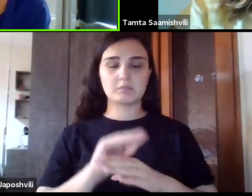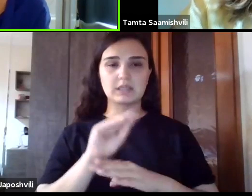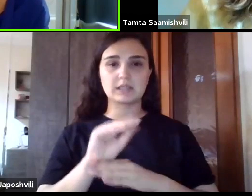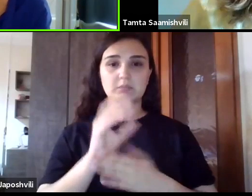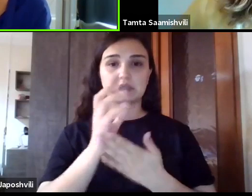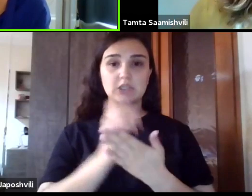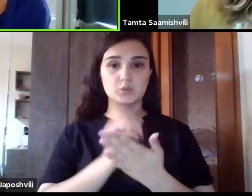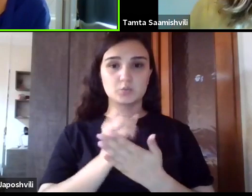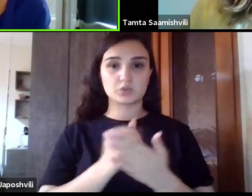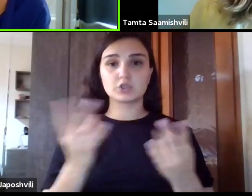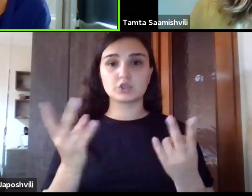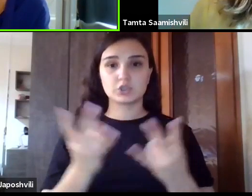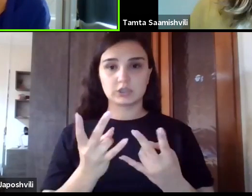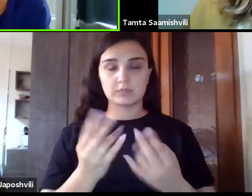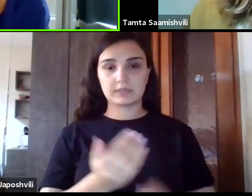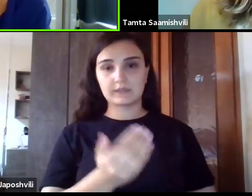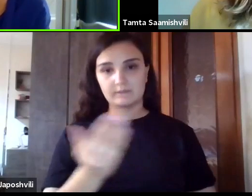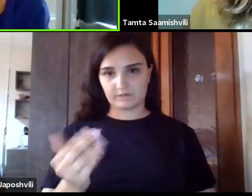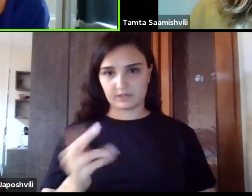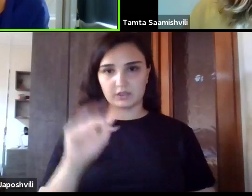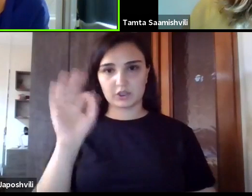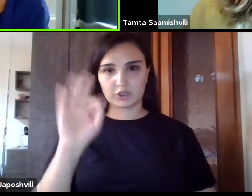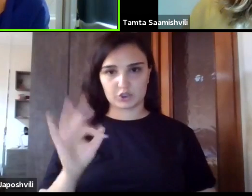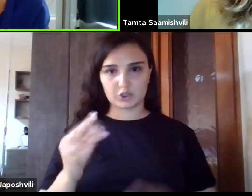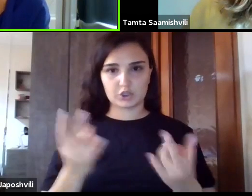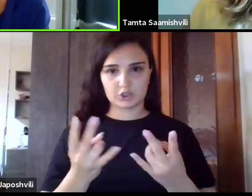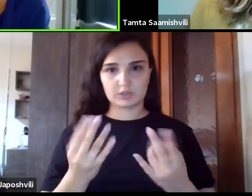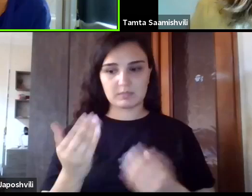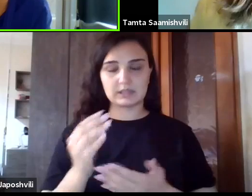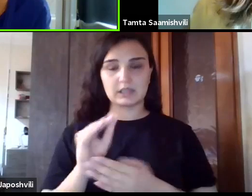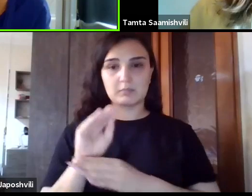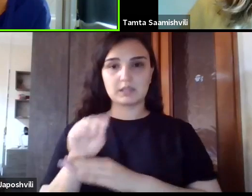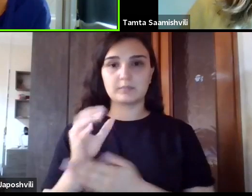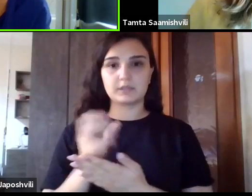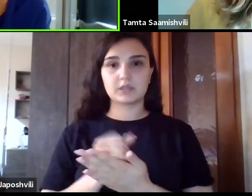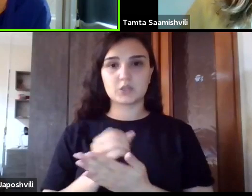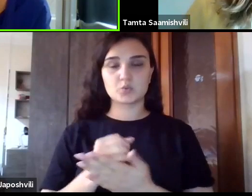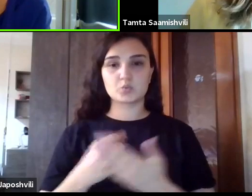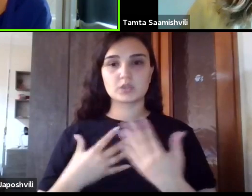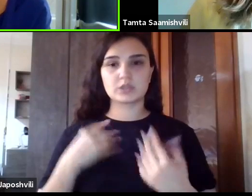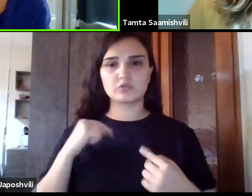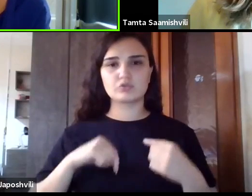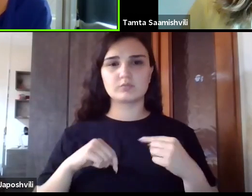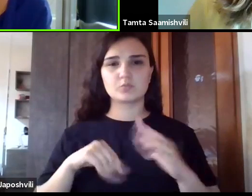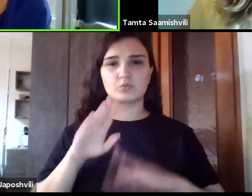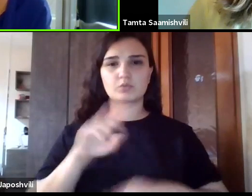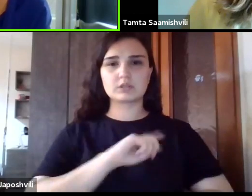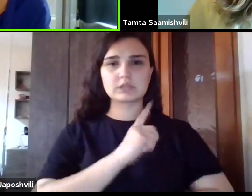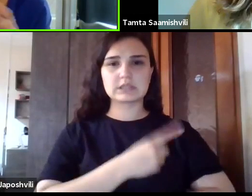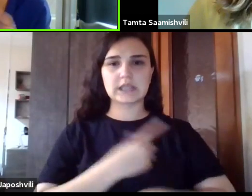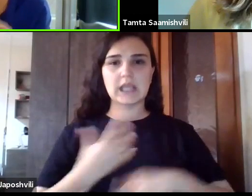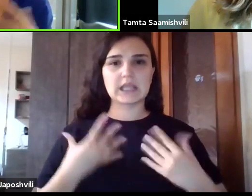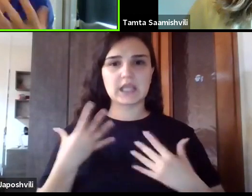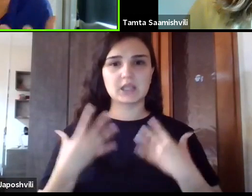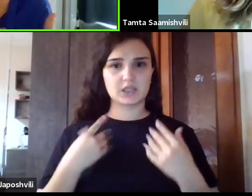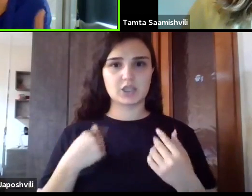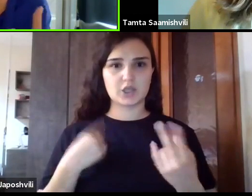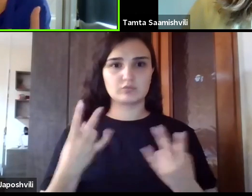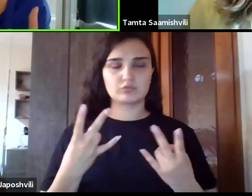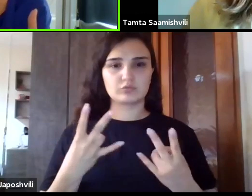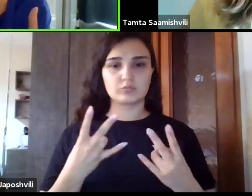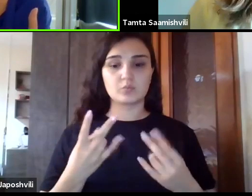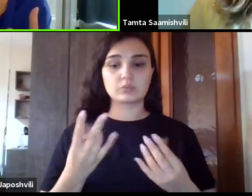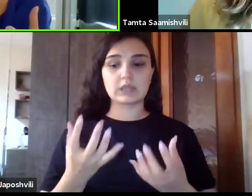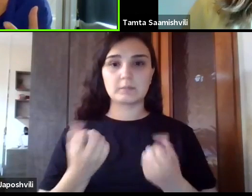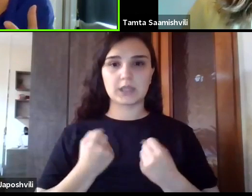რესურსი გჭირდებათ თქვენ და ხშირად ჭირდებათ მათ დამატებითი რესურსი, ენერგია, კიდევ ერთხელ ვთქვი, ეს რესურსი საიდანღაც